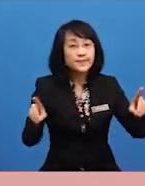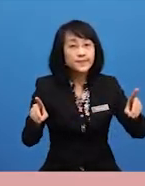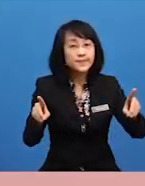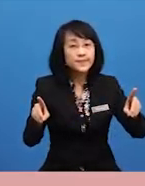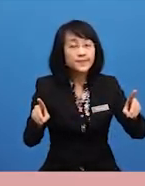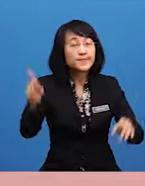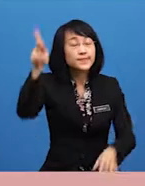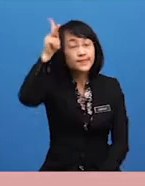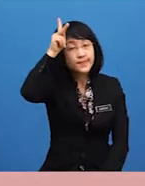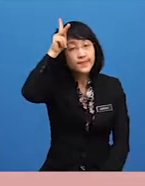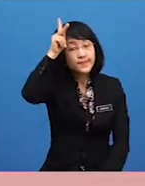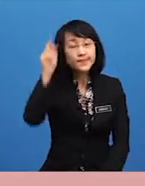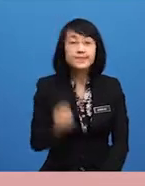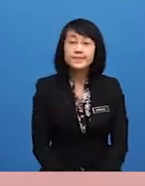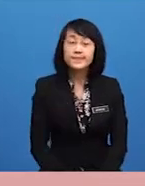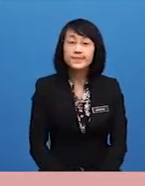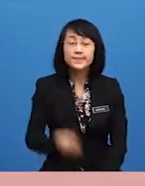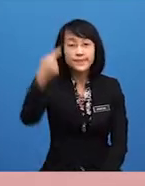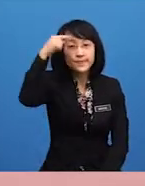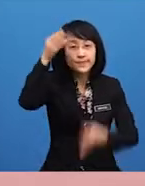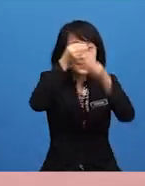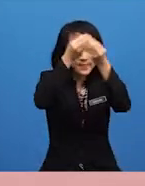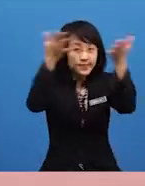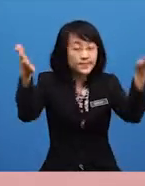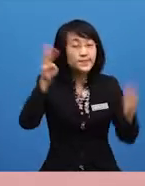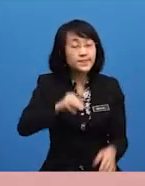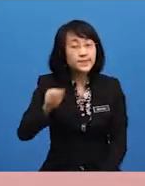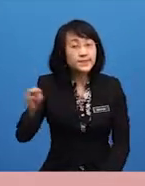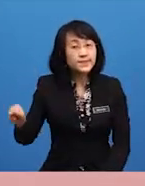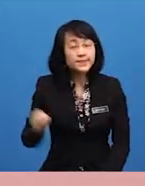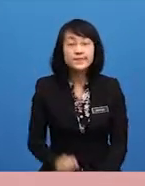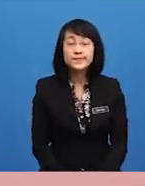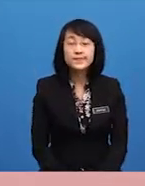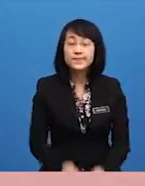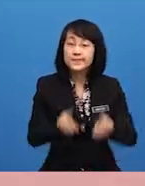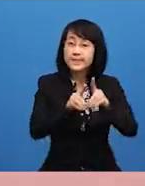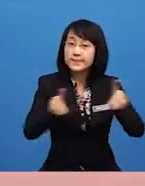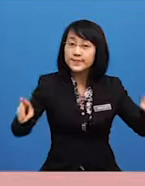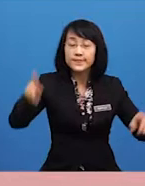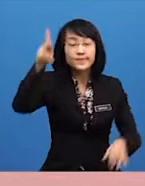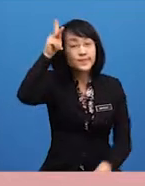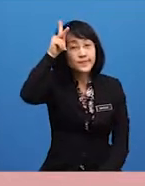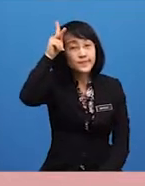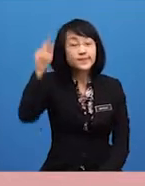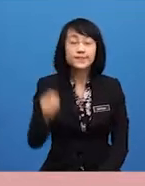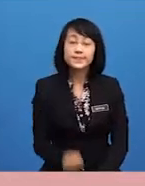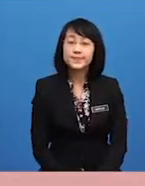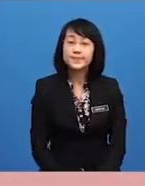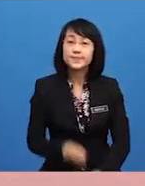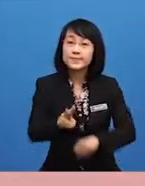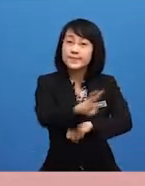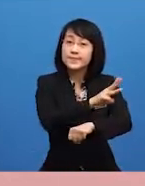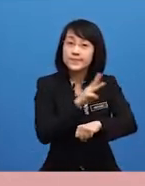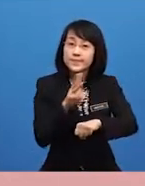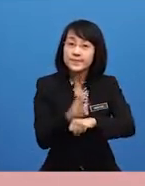Kelantan. Untuk makluman murid-murid, Dataran Kelantan merupakan